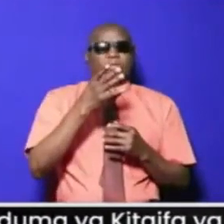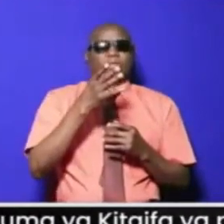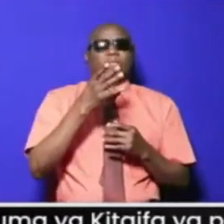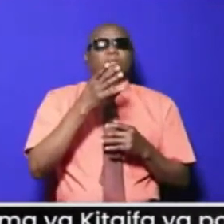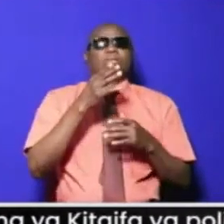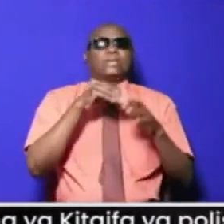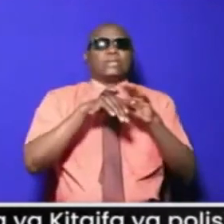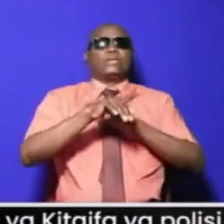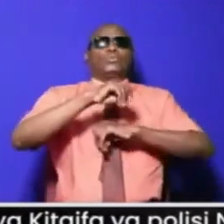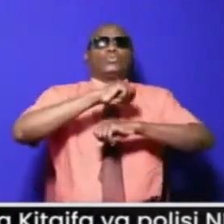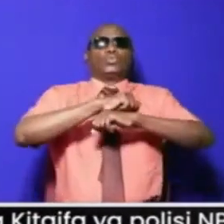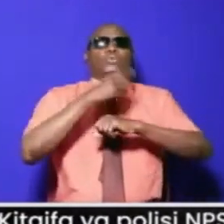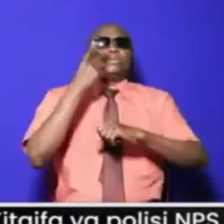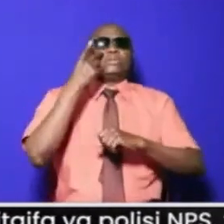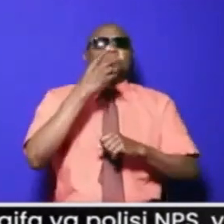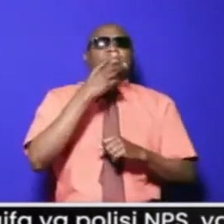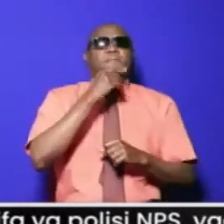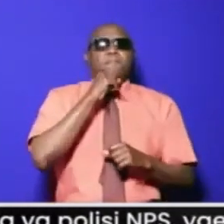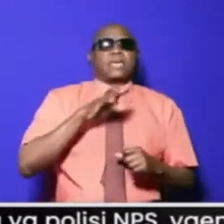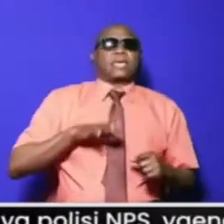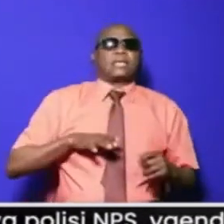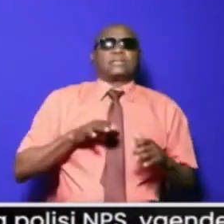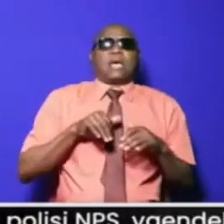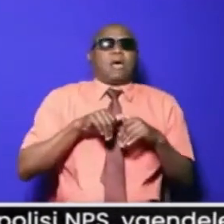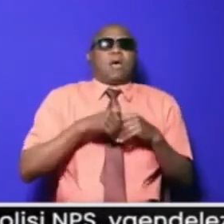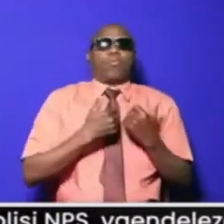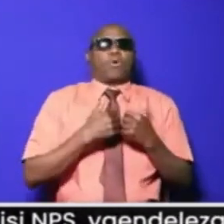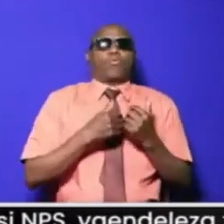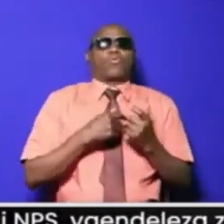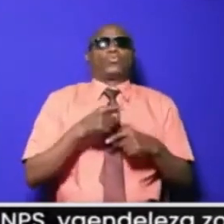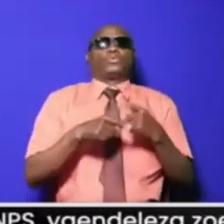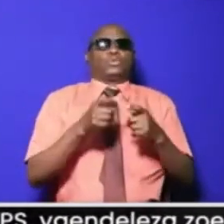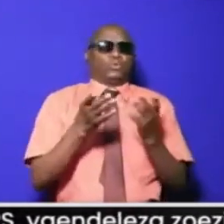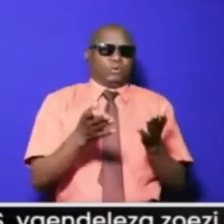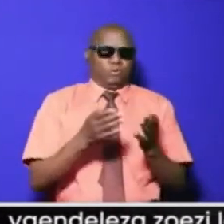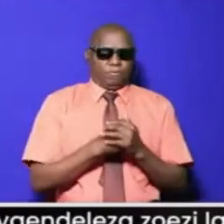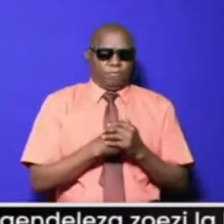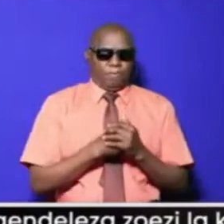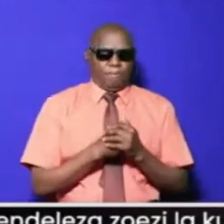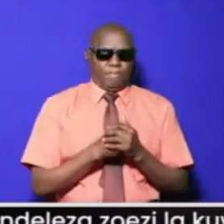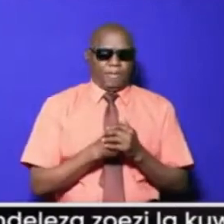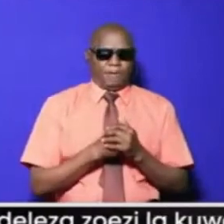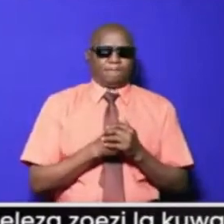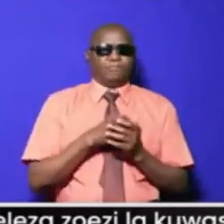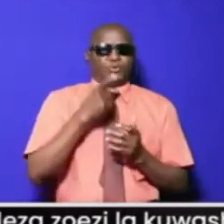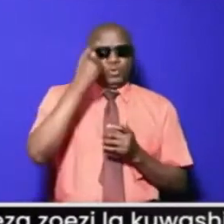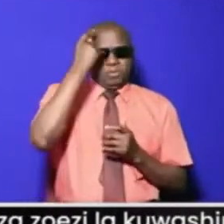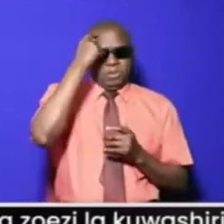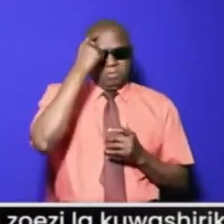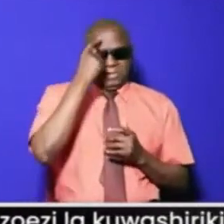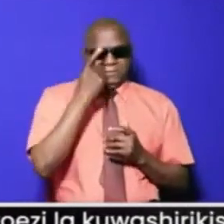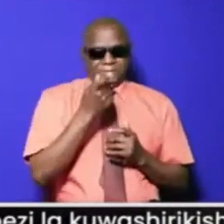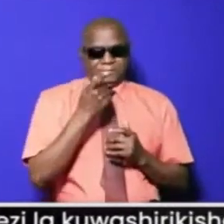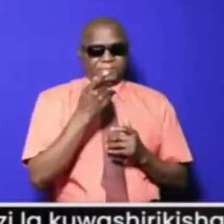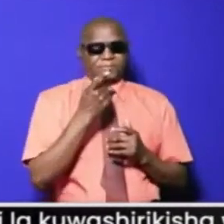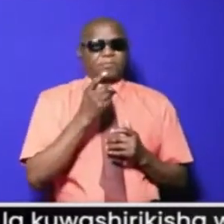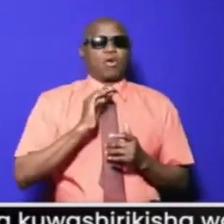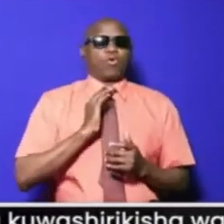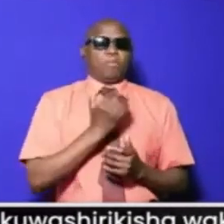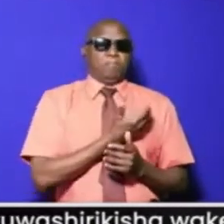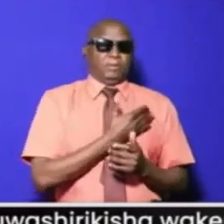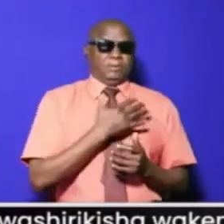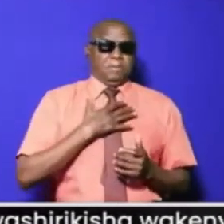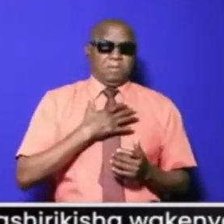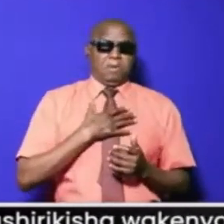wazazi wanajihisi katika maneno hayo. Lakini tukiwa hapo mtakumbuka kwamba kamiti